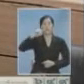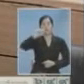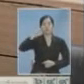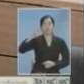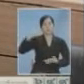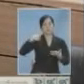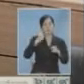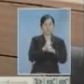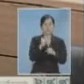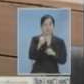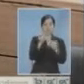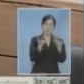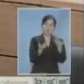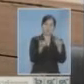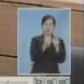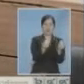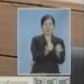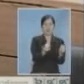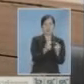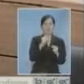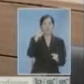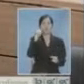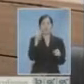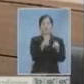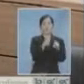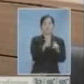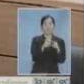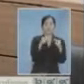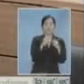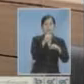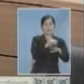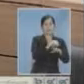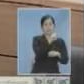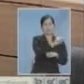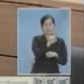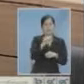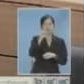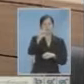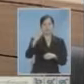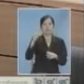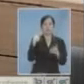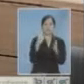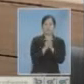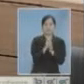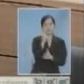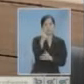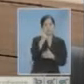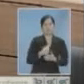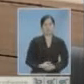ล้วก้าวลูกมาลูกก็เป็นพ่อก็เป็นเพราะนั้นก็ไปเป็นการบริหารโดยเบ็ดเสร็จจริงๆ